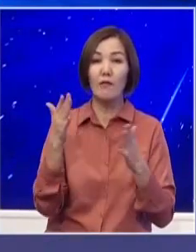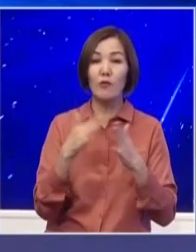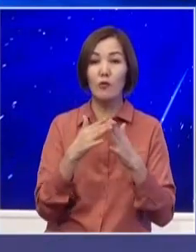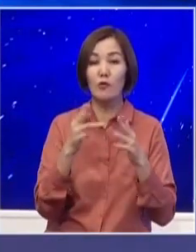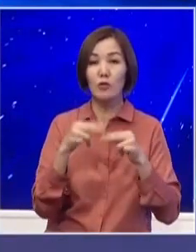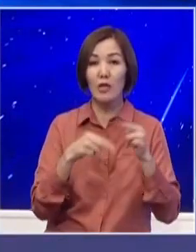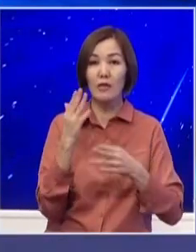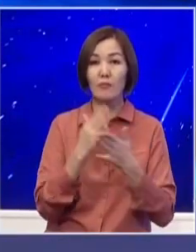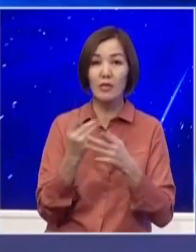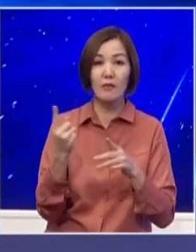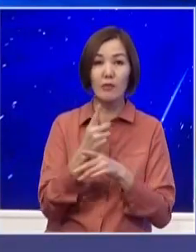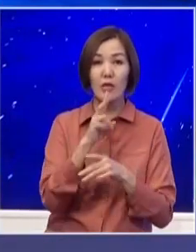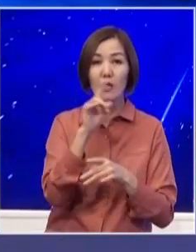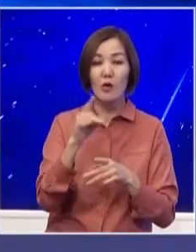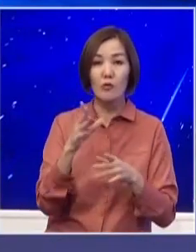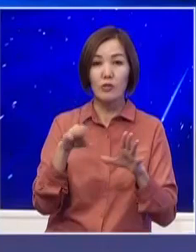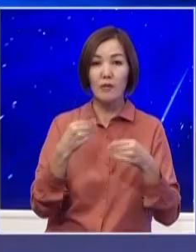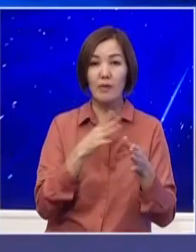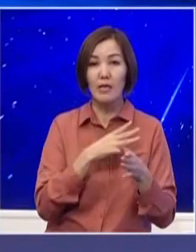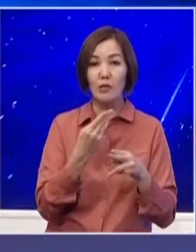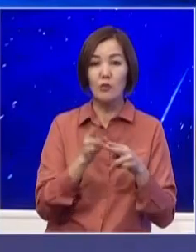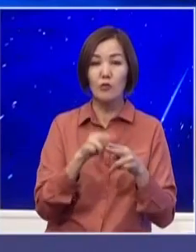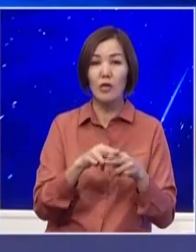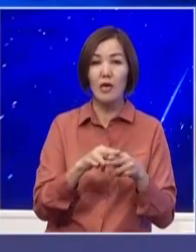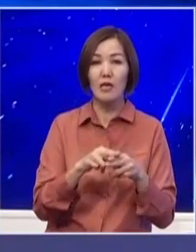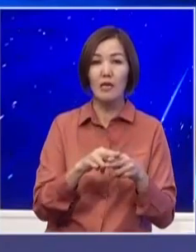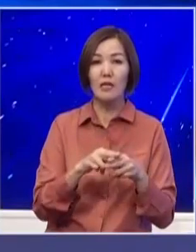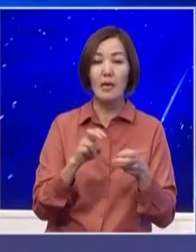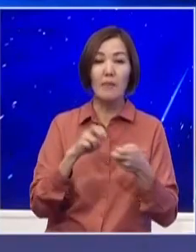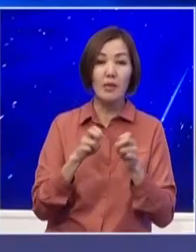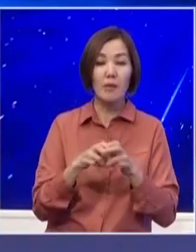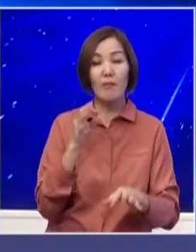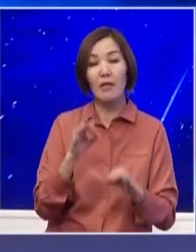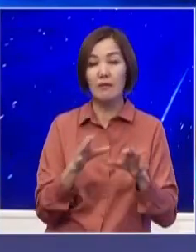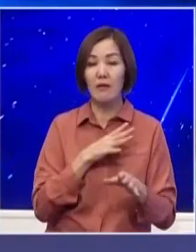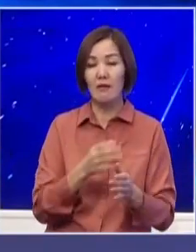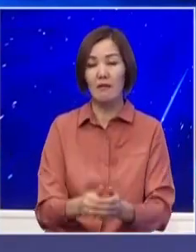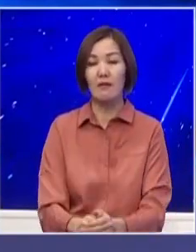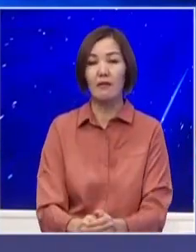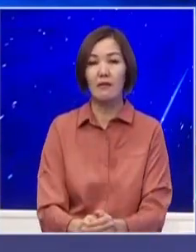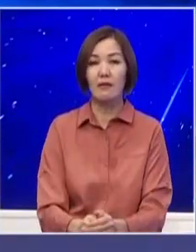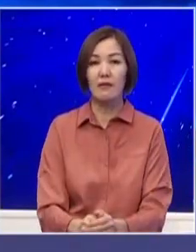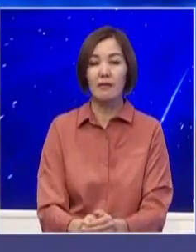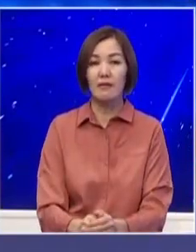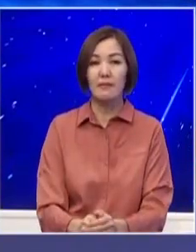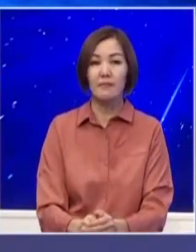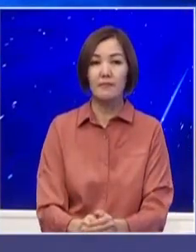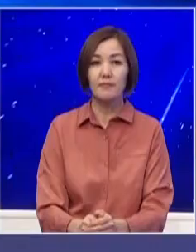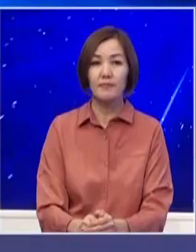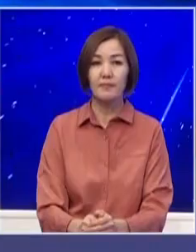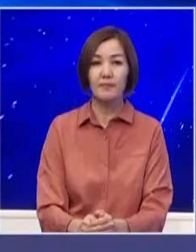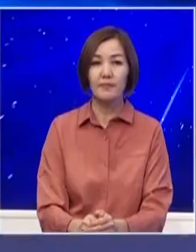үй салынып жатыр. Алғашқысы наурызда ел игілігіне өтеді. Сондай-ақ ортақ мақсат мүдде проблемаларды талқылады.